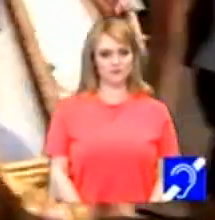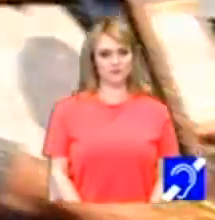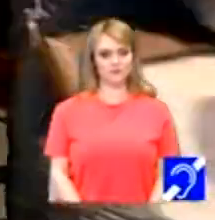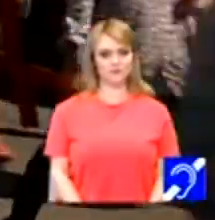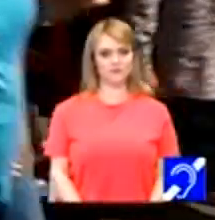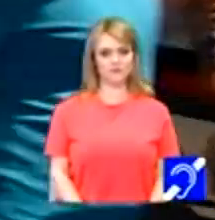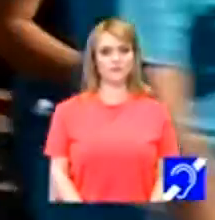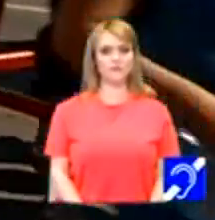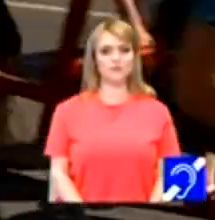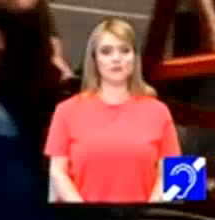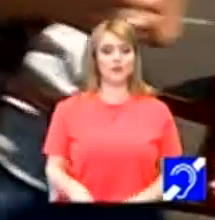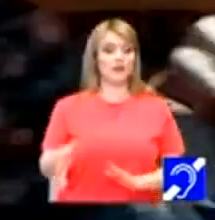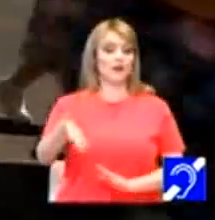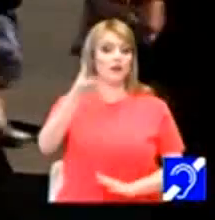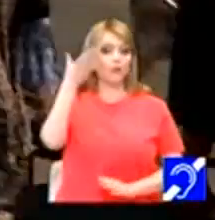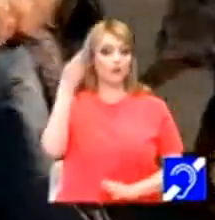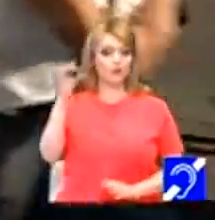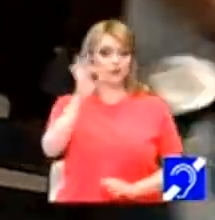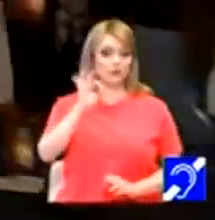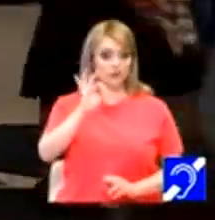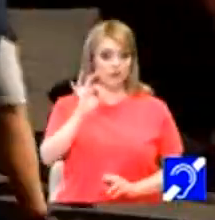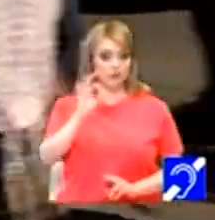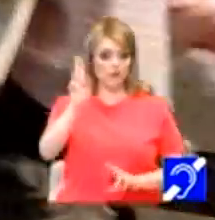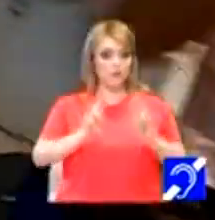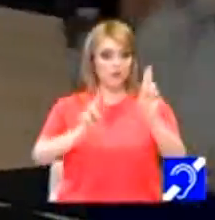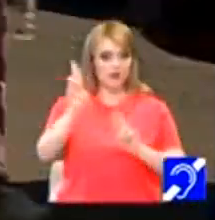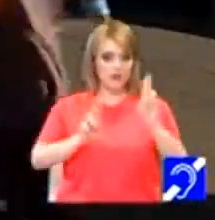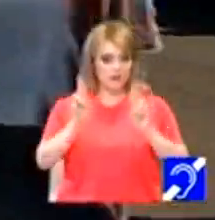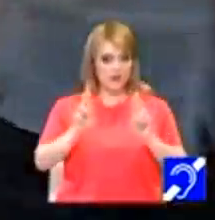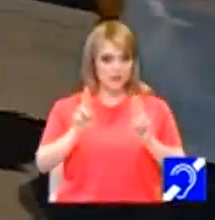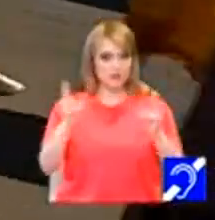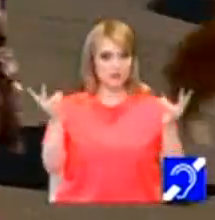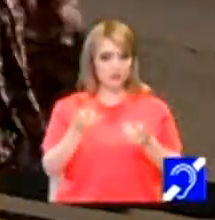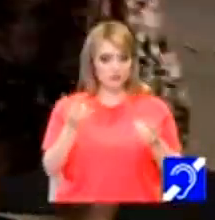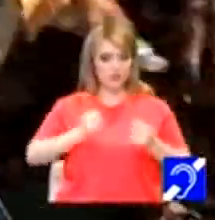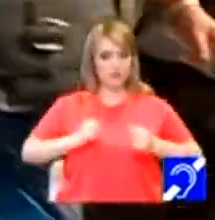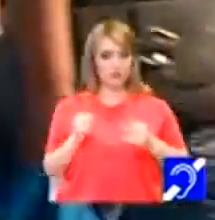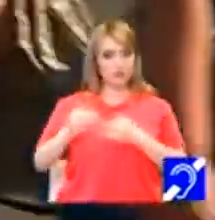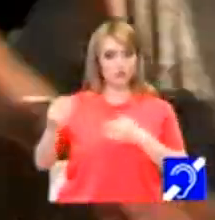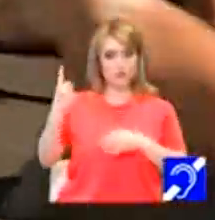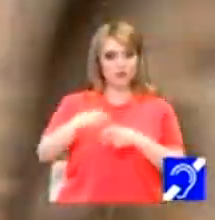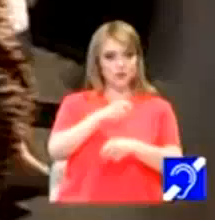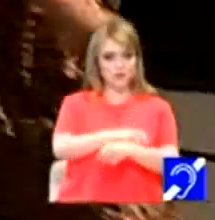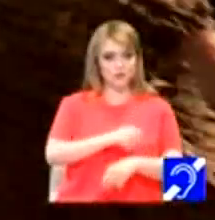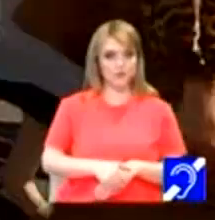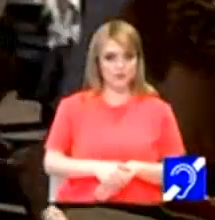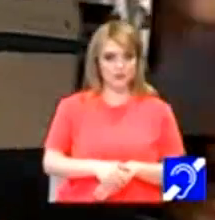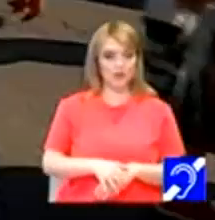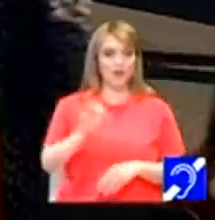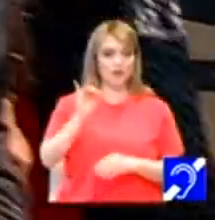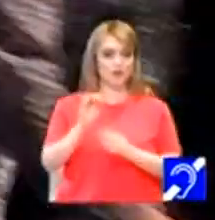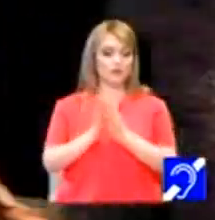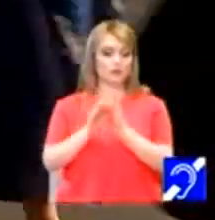Sfidând regulile de protecție și distanțare fizică, sute de credincioși au pornit astăzi în tradiționalul drum al crucii, totul cu